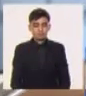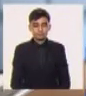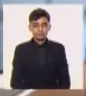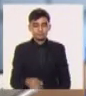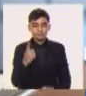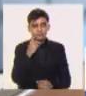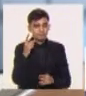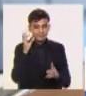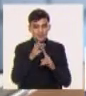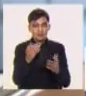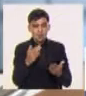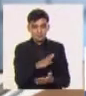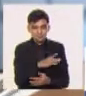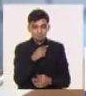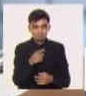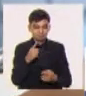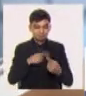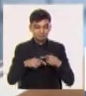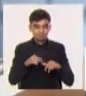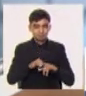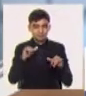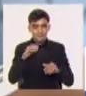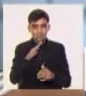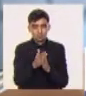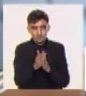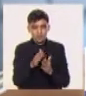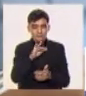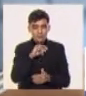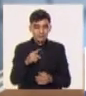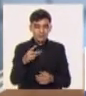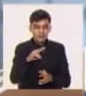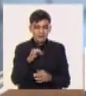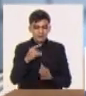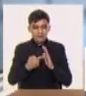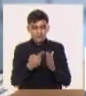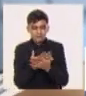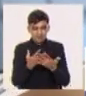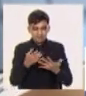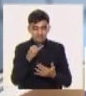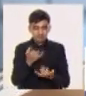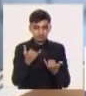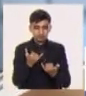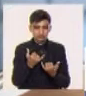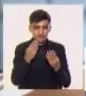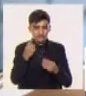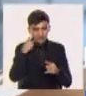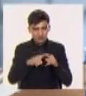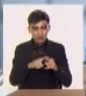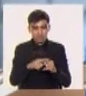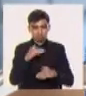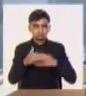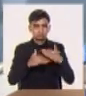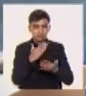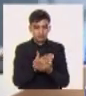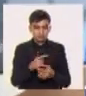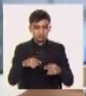Основная цель промышленного комитета – разработать учебники для вузов в соответствии с отраслевыми требованиями, потому что сегодня технологии постоянно развиваются